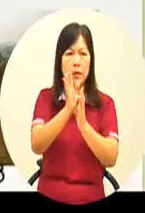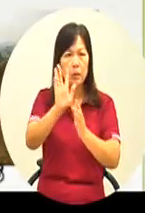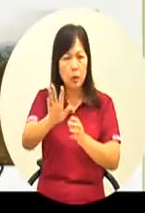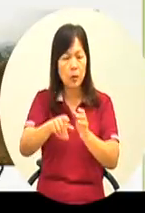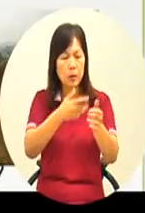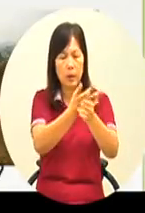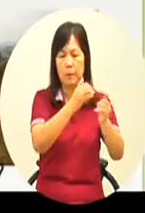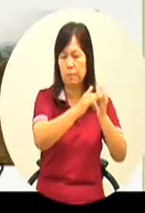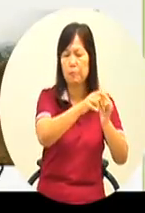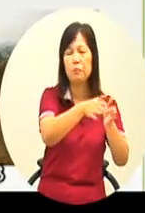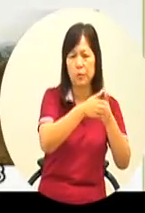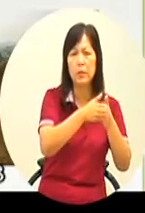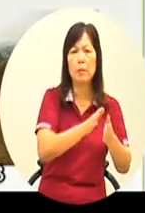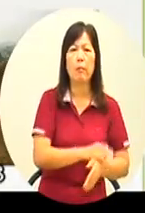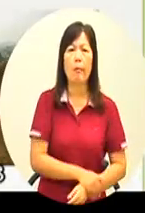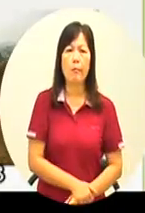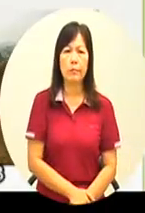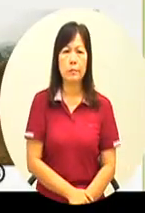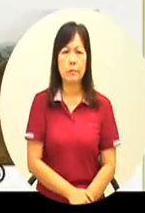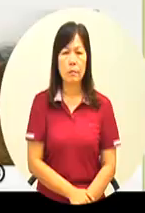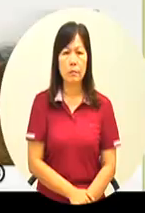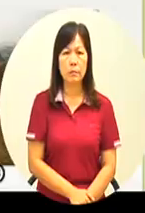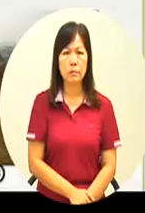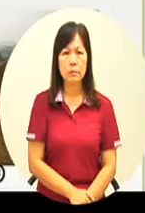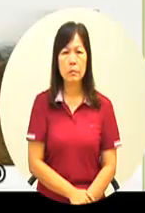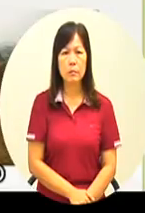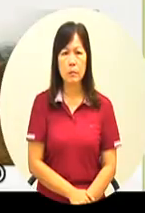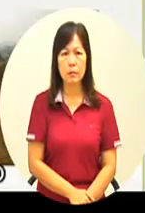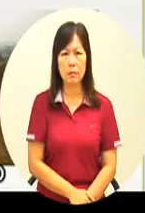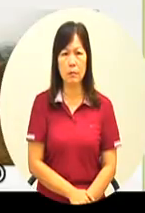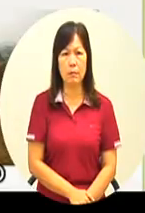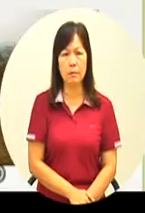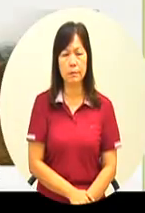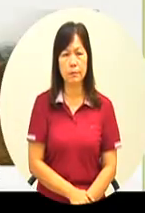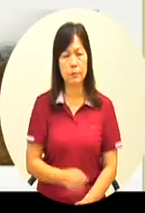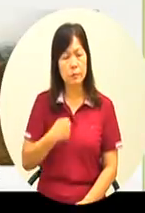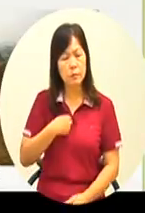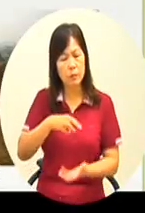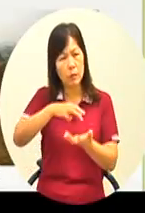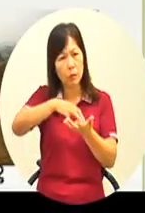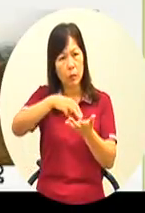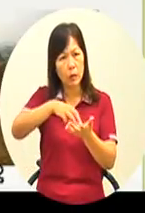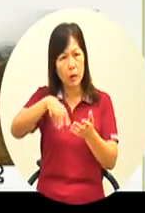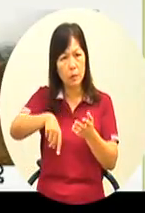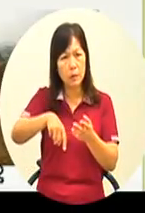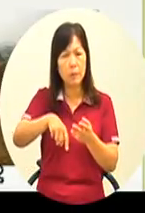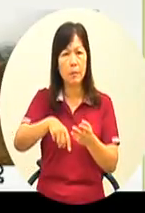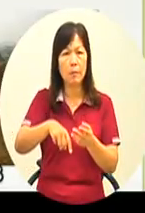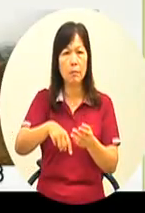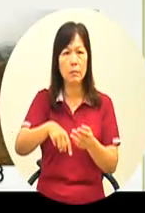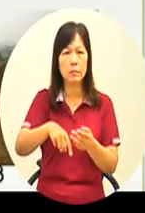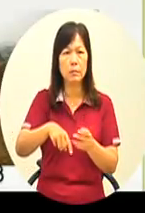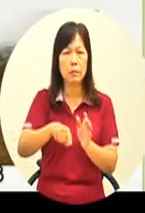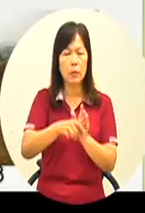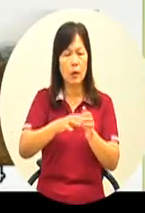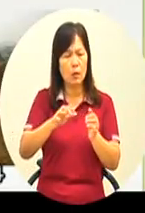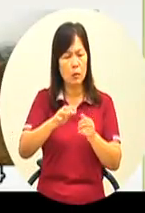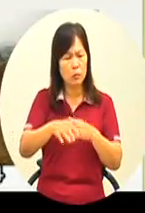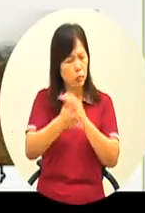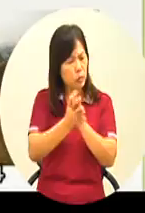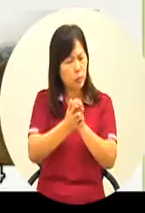使用啊，啊当然，啊就是讲，咱到底潘阿金是名家对不对？到底是要完全